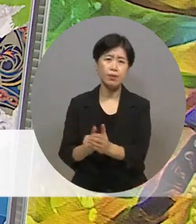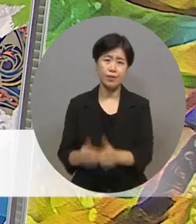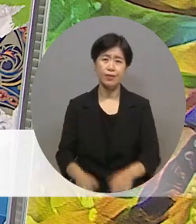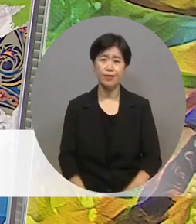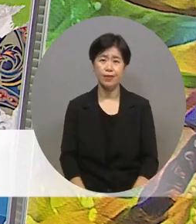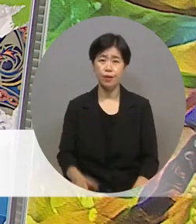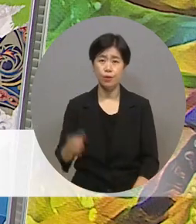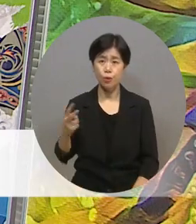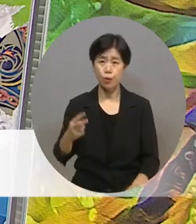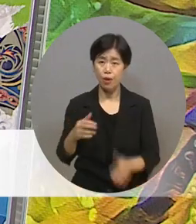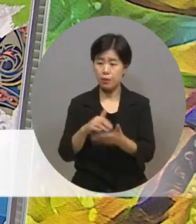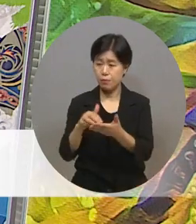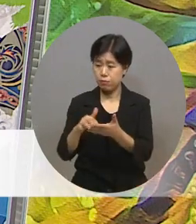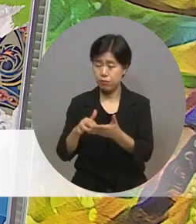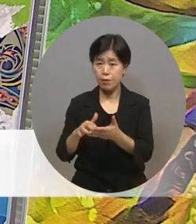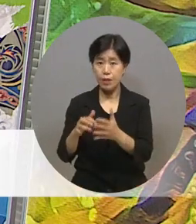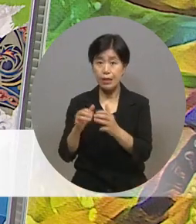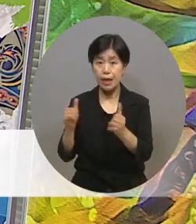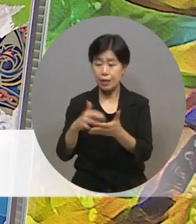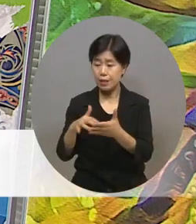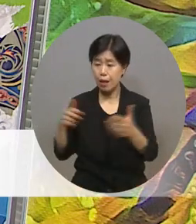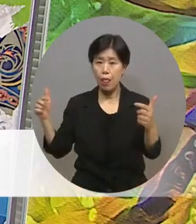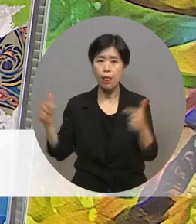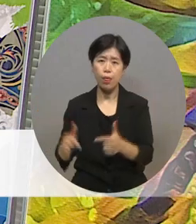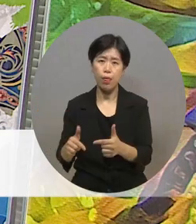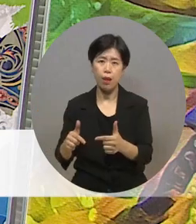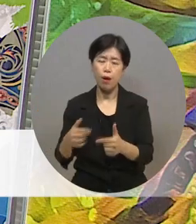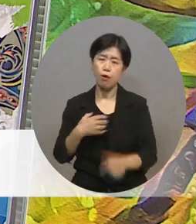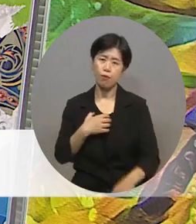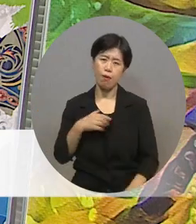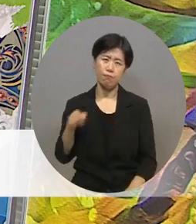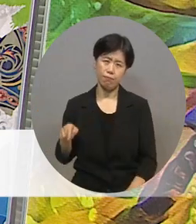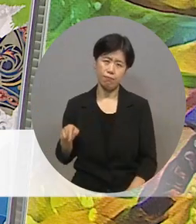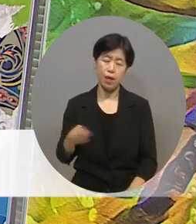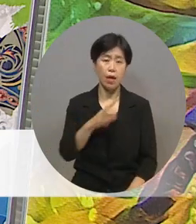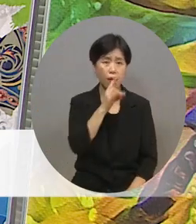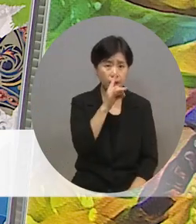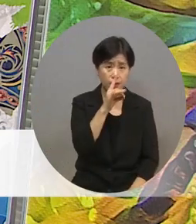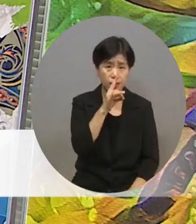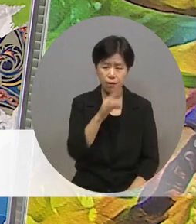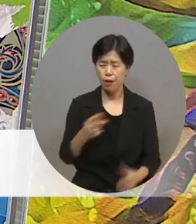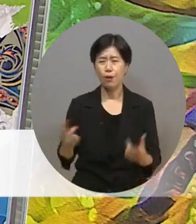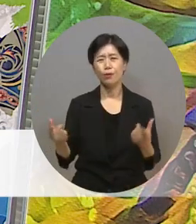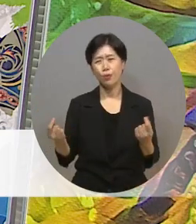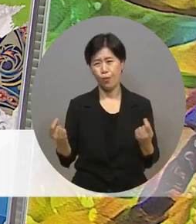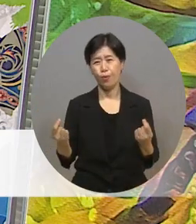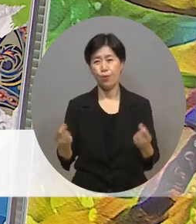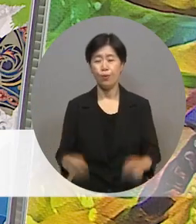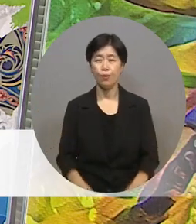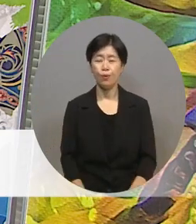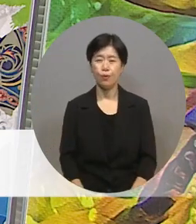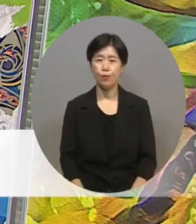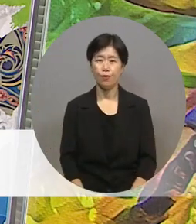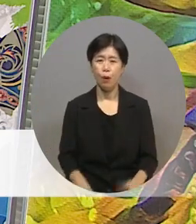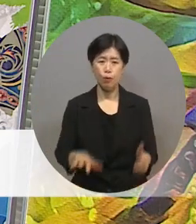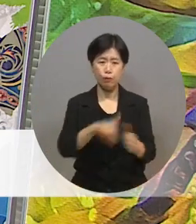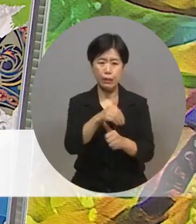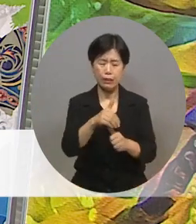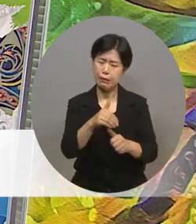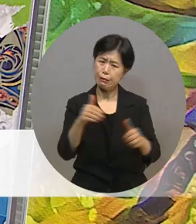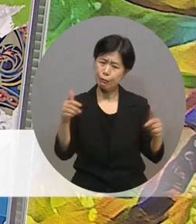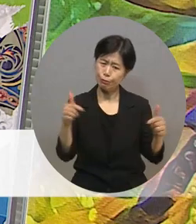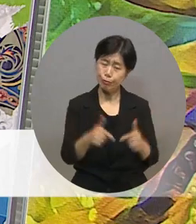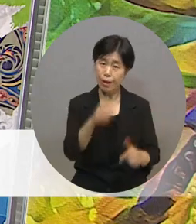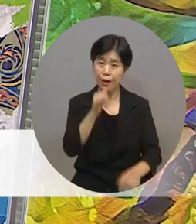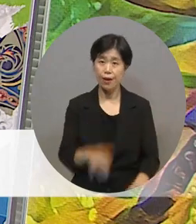지금 인구 소멸까지 해서 어려운 위기를 맛보고 있습니다 그리고 강릉도 역시 올림픽 이후에 그런 가라앉은 분위가 있습니다 그래서